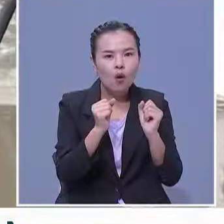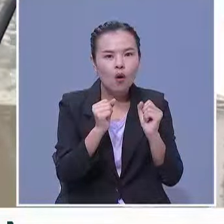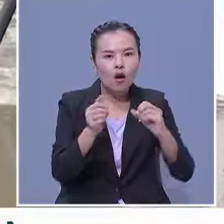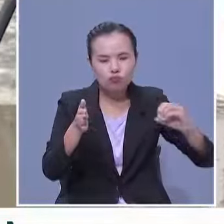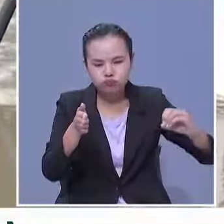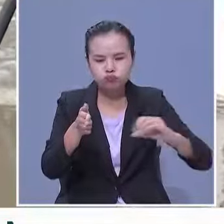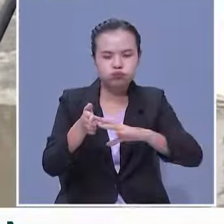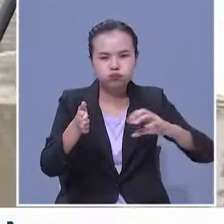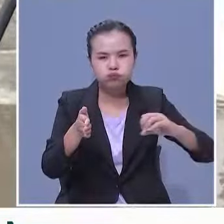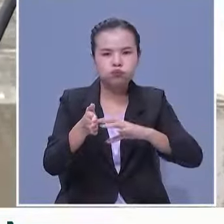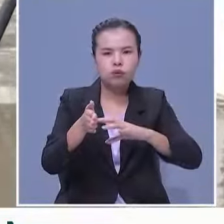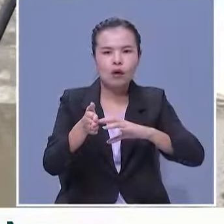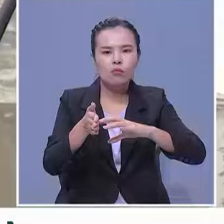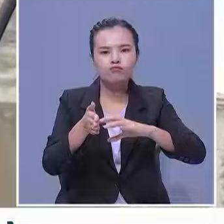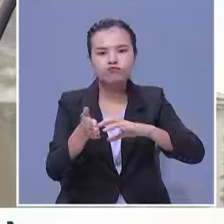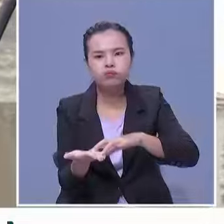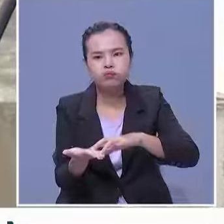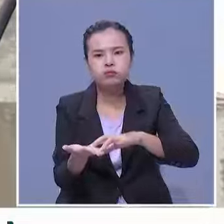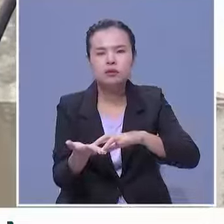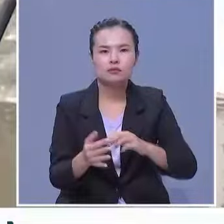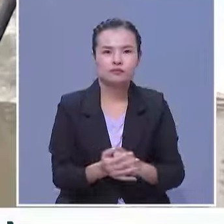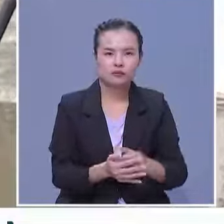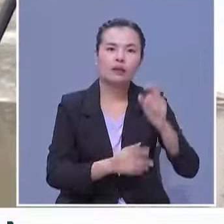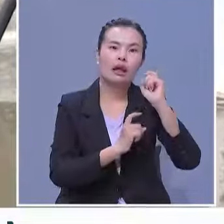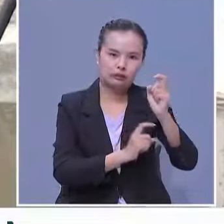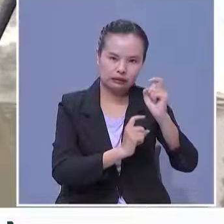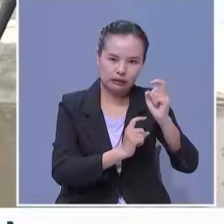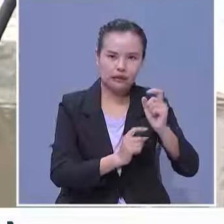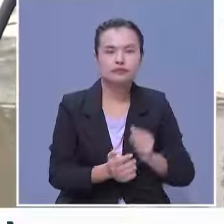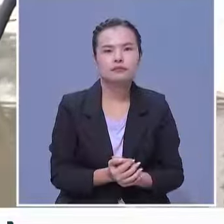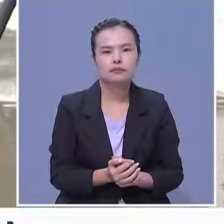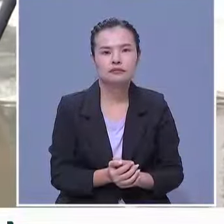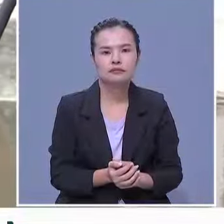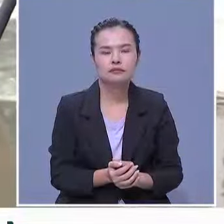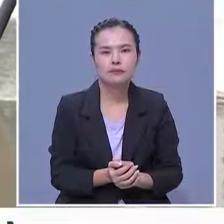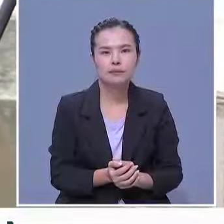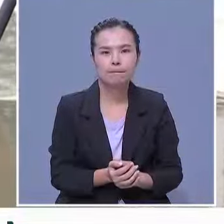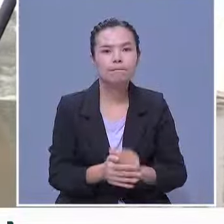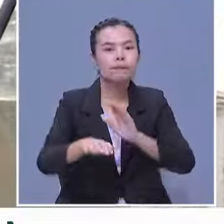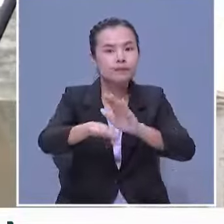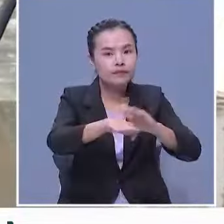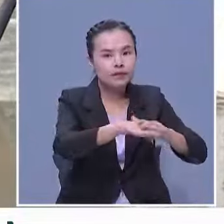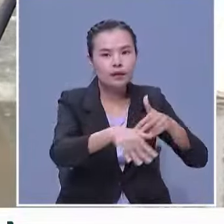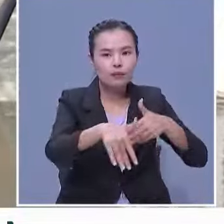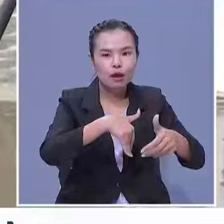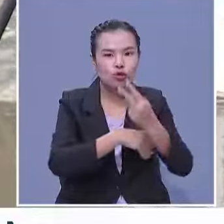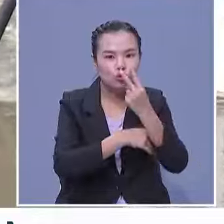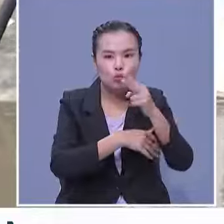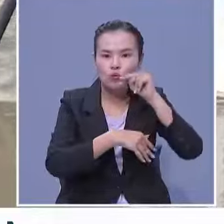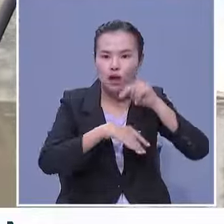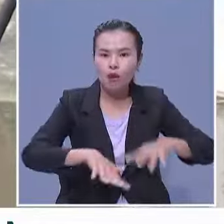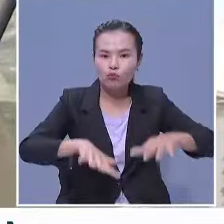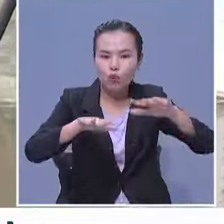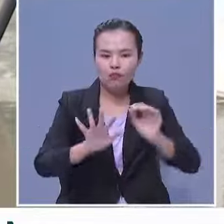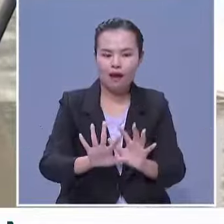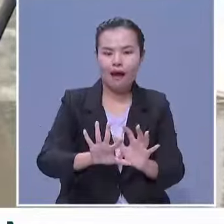ะถนนจนถนนทรุดนะคะเดี๋ยวก็จะเกิดอันตรายขึ้นอีกก็เลยบอกให้ประชาชนที่มาดูน้ำท่วมแถวนี้ก็พ